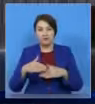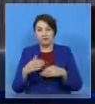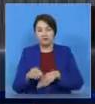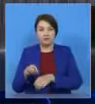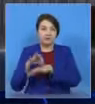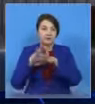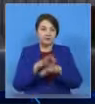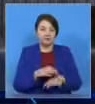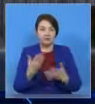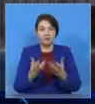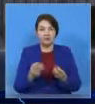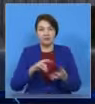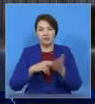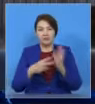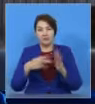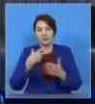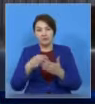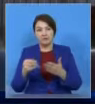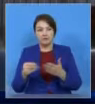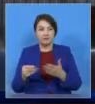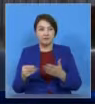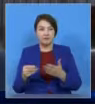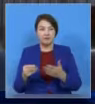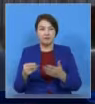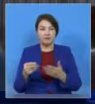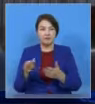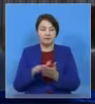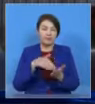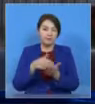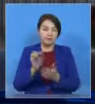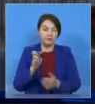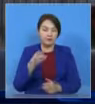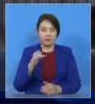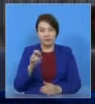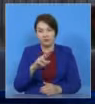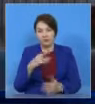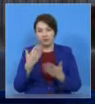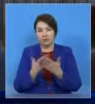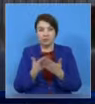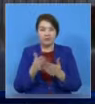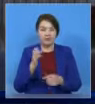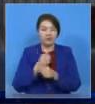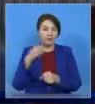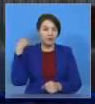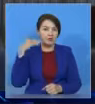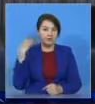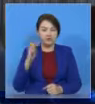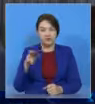Еще планируется закупить масло подсолнечное. Это у нашего местного производителя Актюбе Фудс.